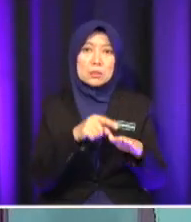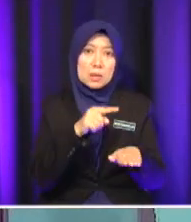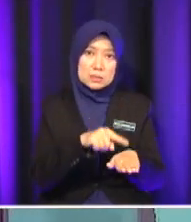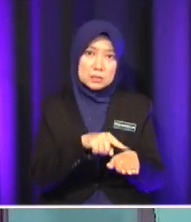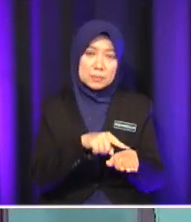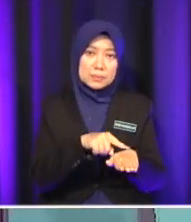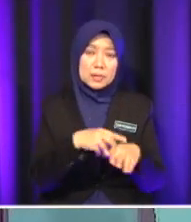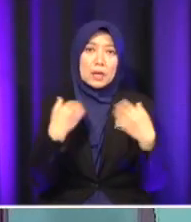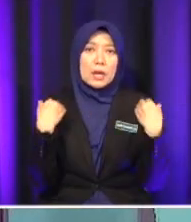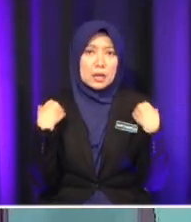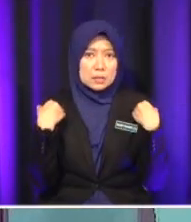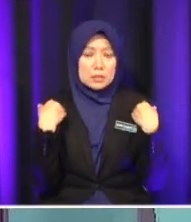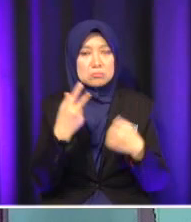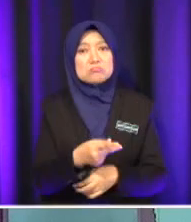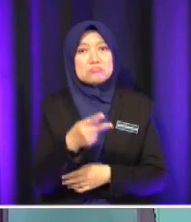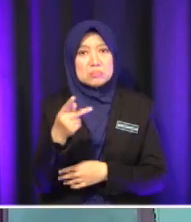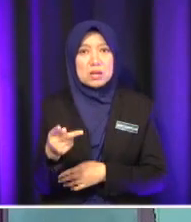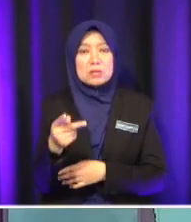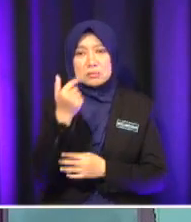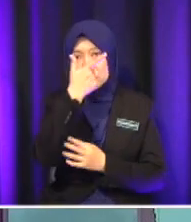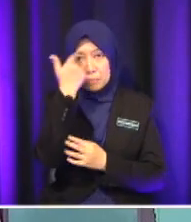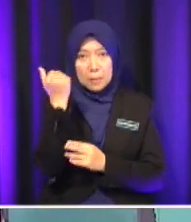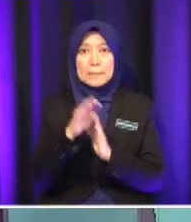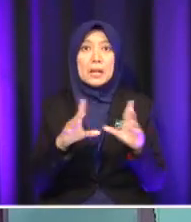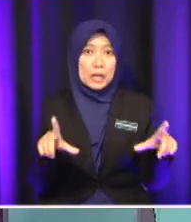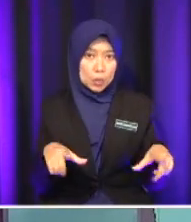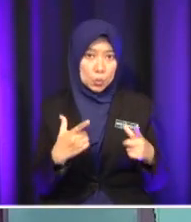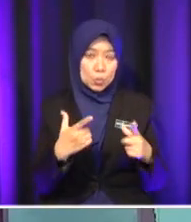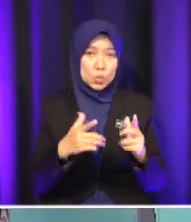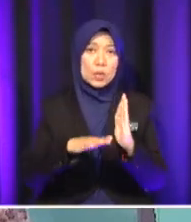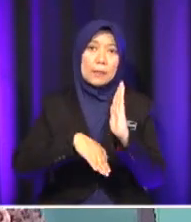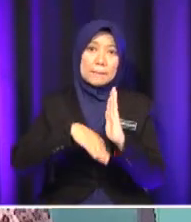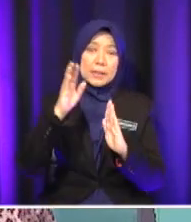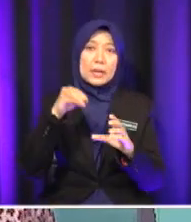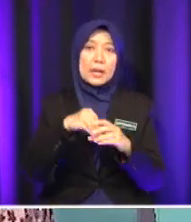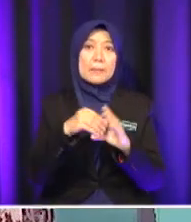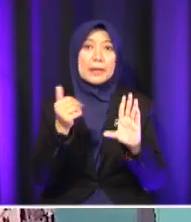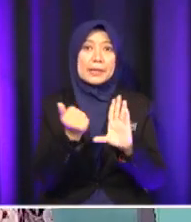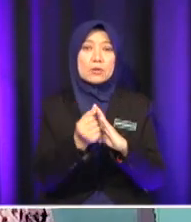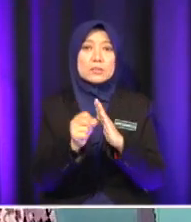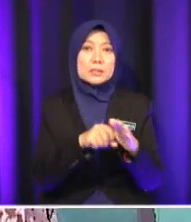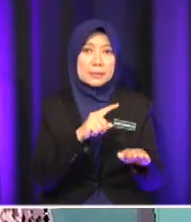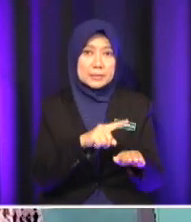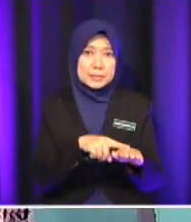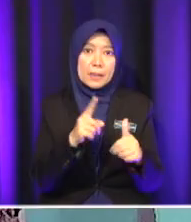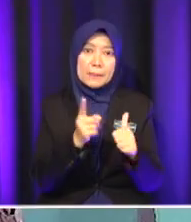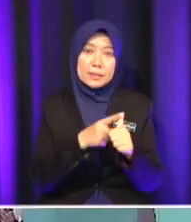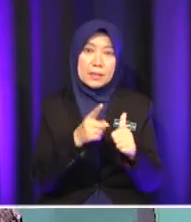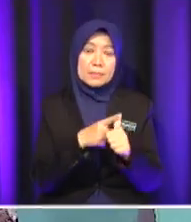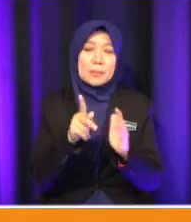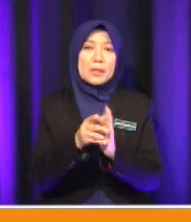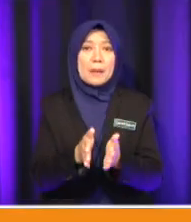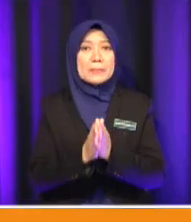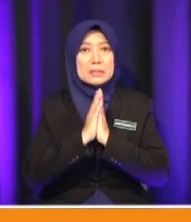ada beberapa Sebab kenapa berlakunya lebih Han dalam account smase yang pertama ialah permintaan